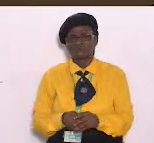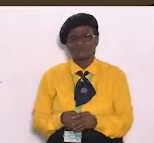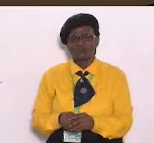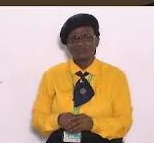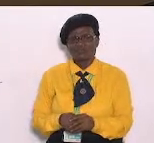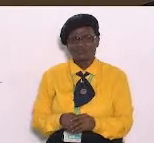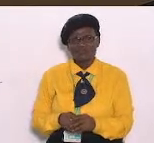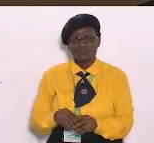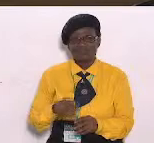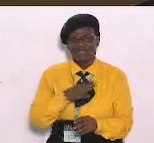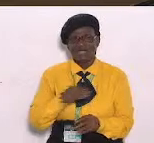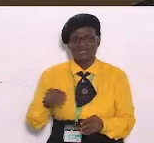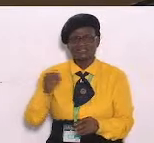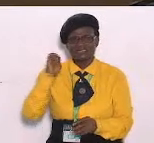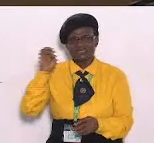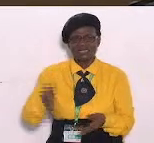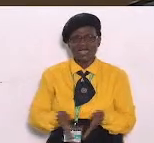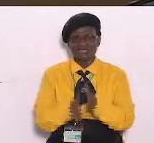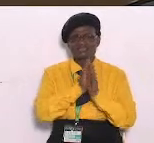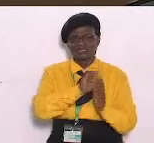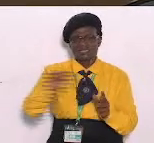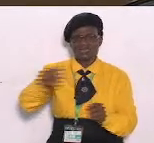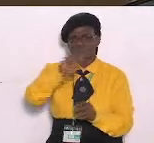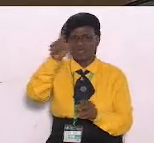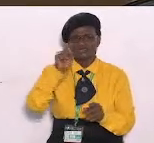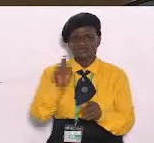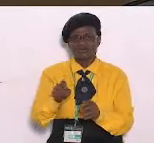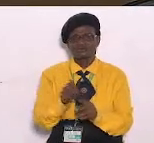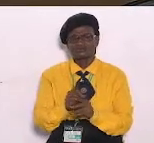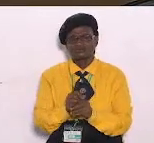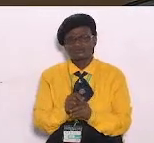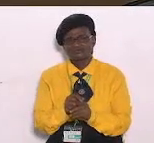bible et je l'ai demandé cette